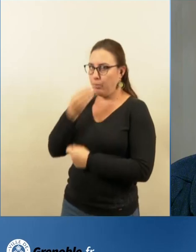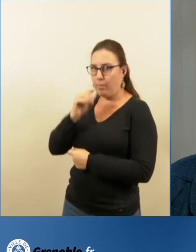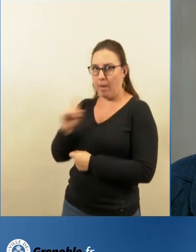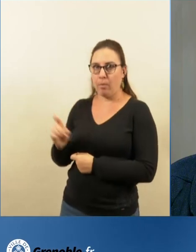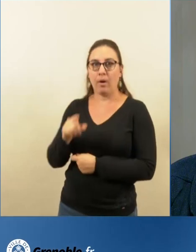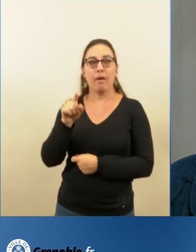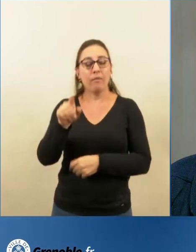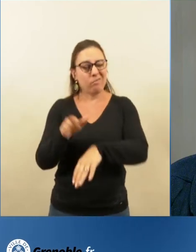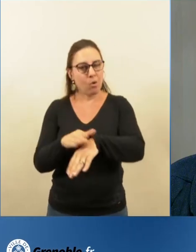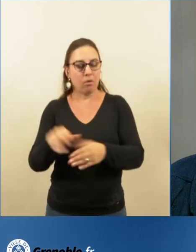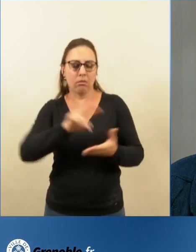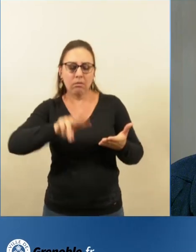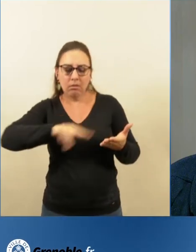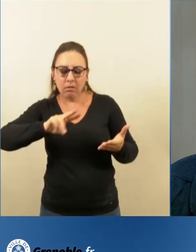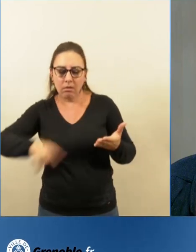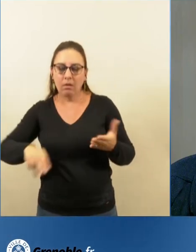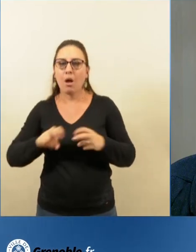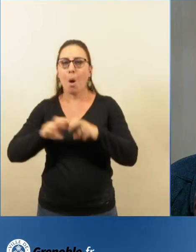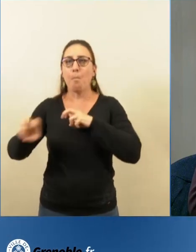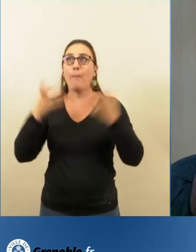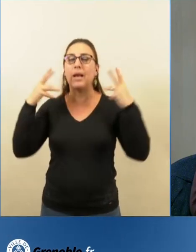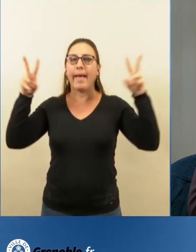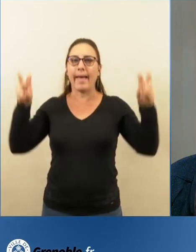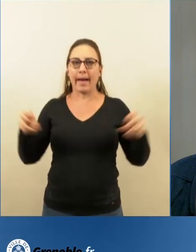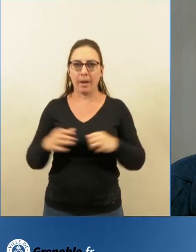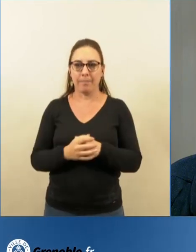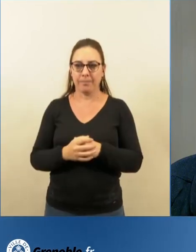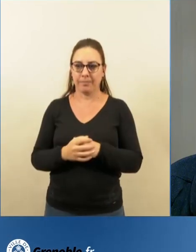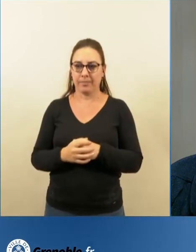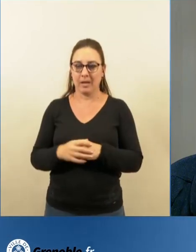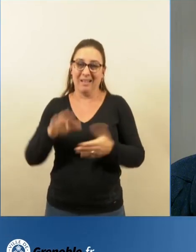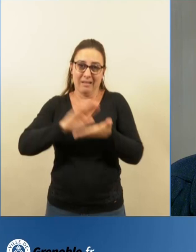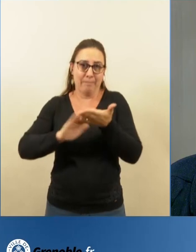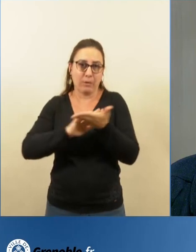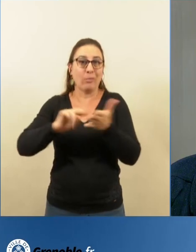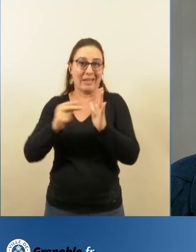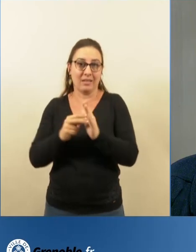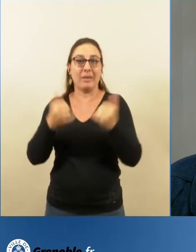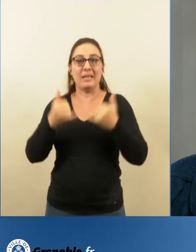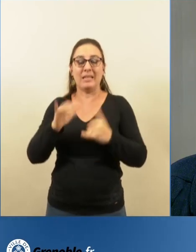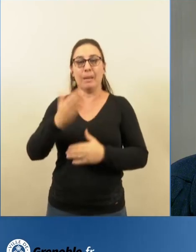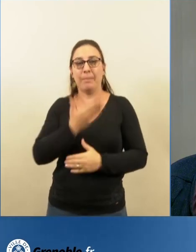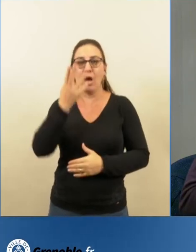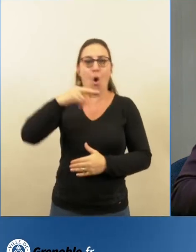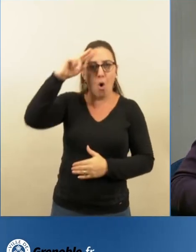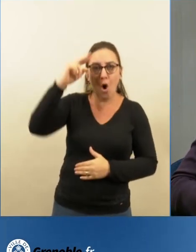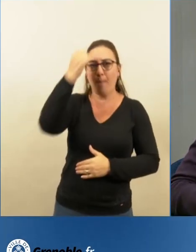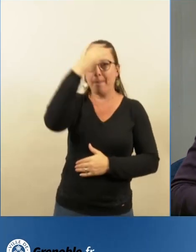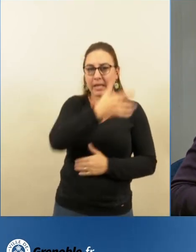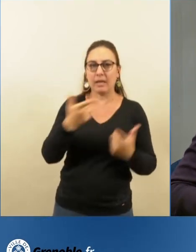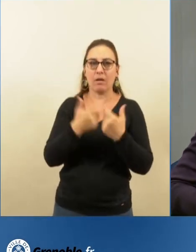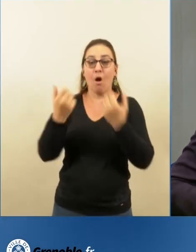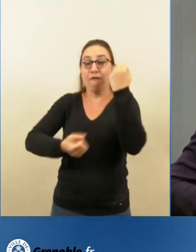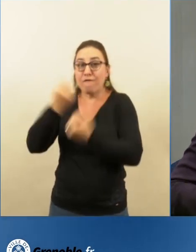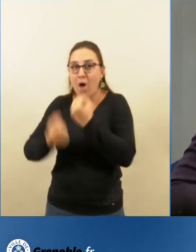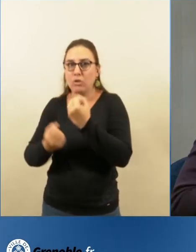à lire de près les études mobilières qui montrent que le potentiel Occident c'est un peu technique pardon fait des véhicules les coupables aussi grand que le chauffage au bois